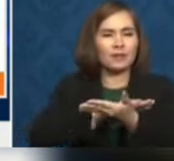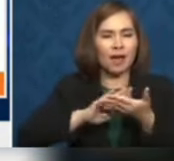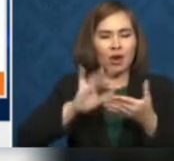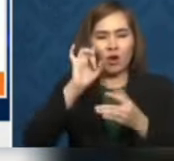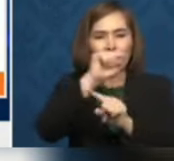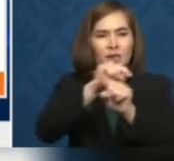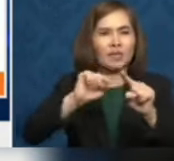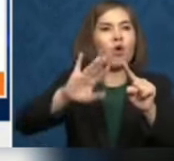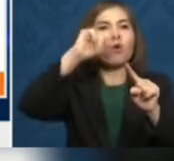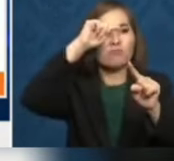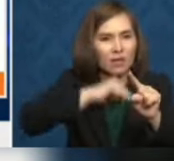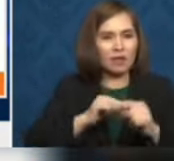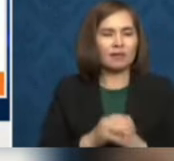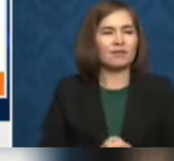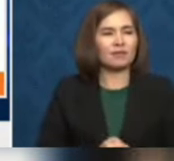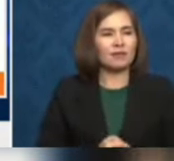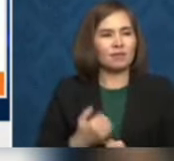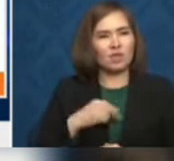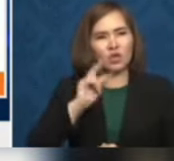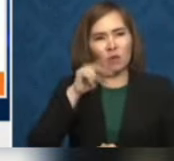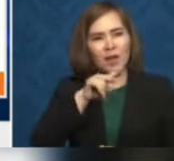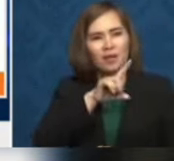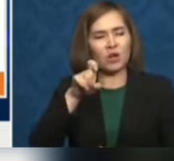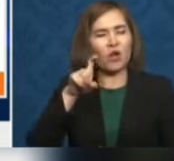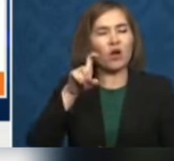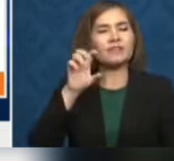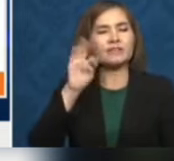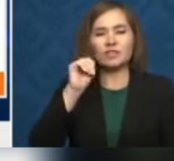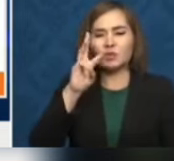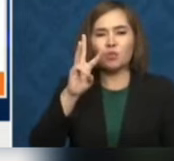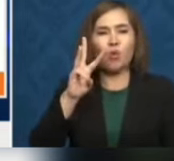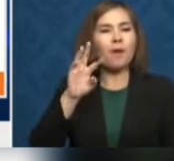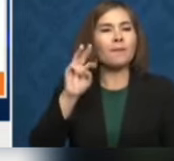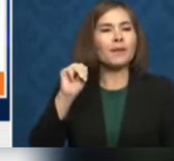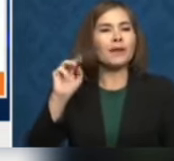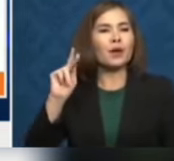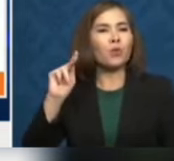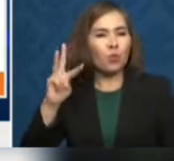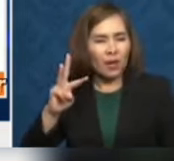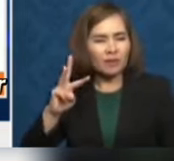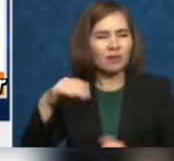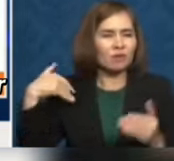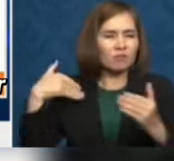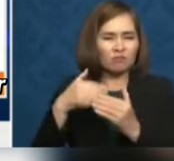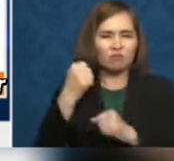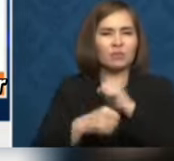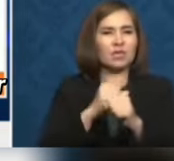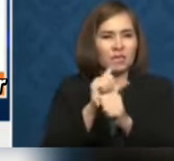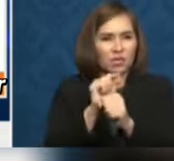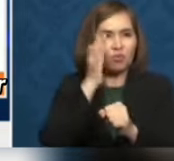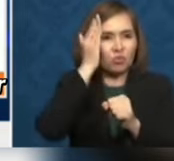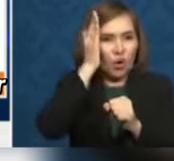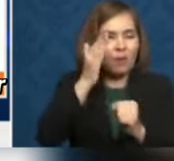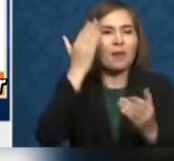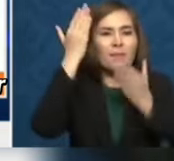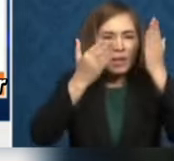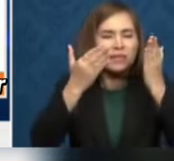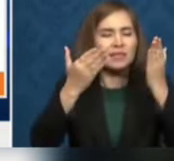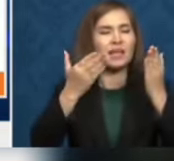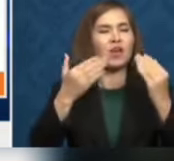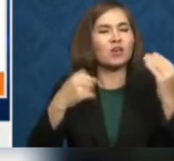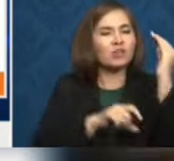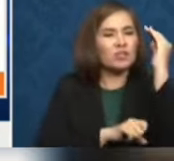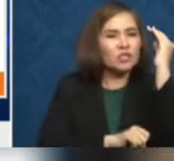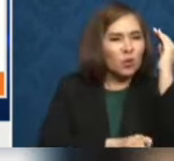ภาคใต้ครับ2146เวัในช่วงเวลา 20ปีอีกหน่อยมาเลเซียสิงคโปร์อยากจะลงทุนใน Cloud